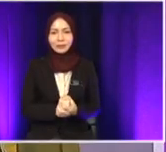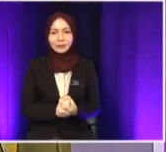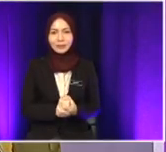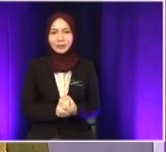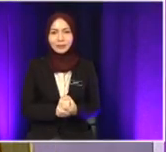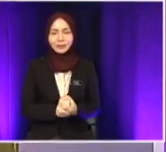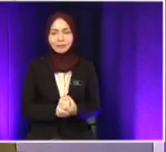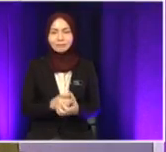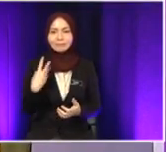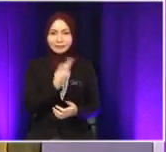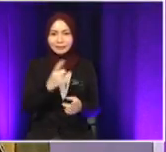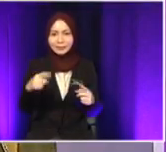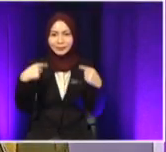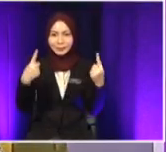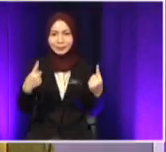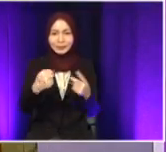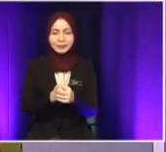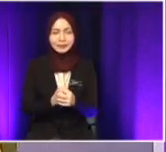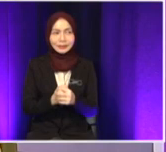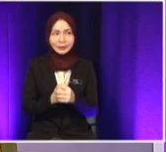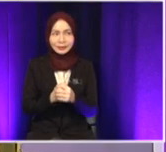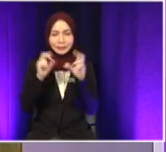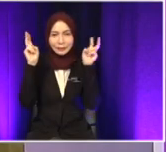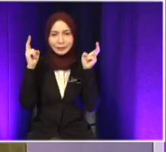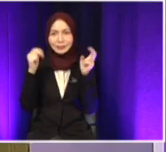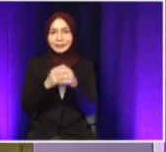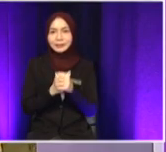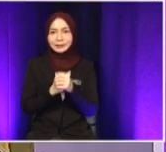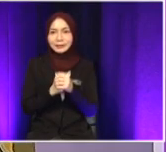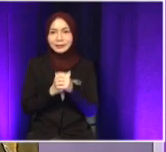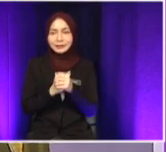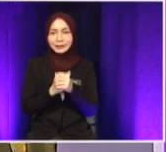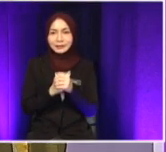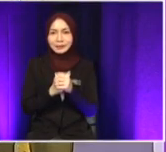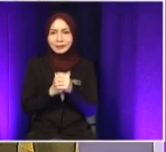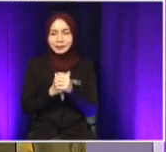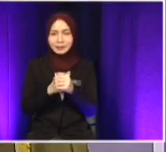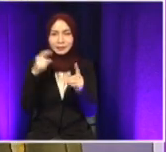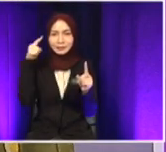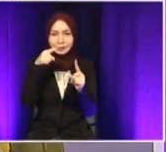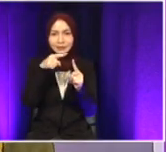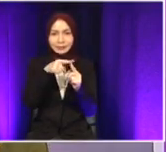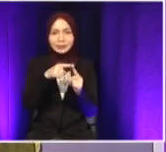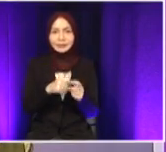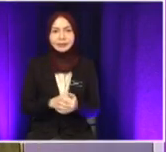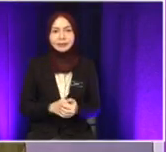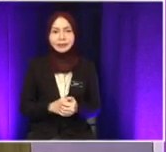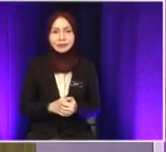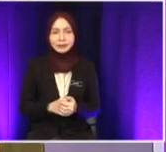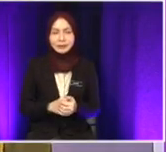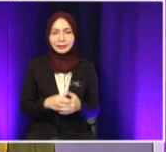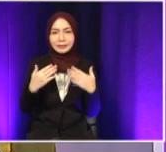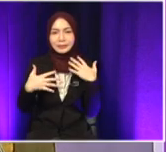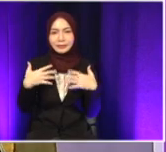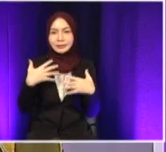kita pergi bagian Apa tujuan hiburan Iya bagus oke murid-murid di rumah oke